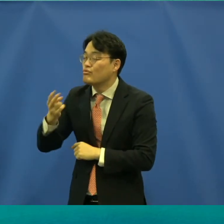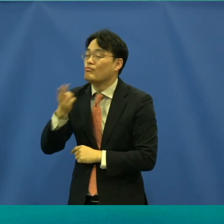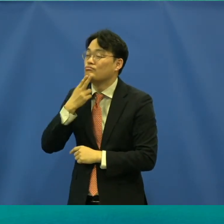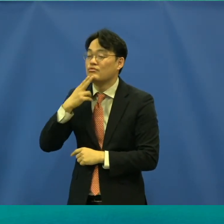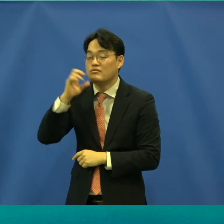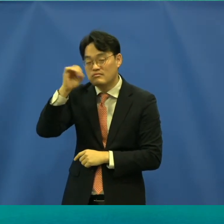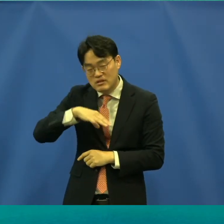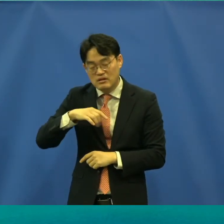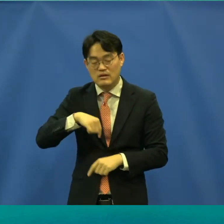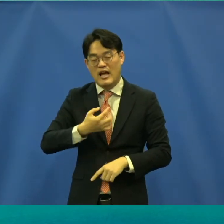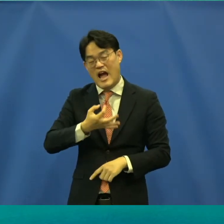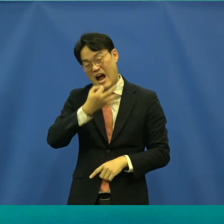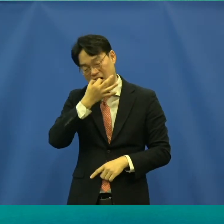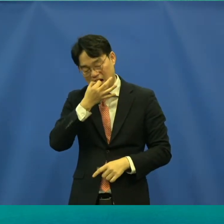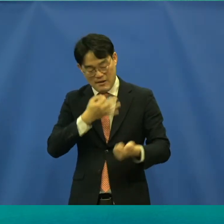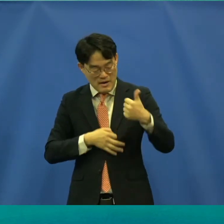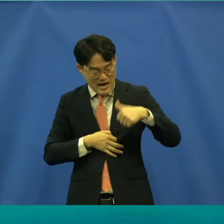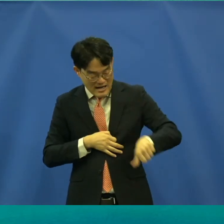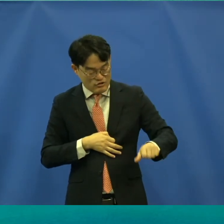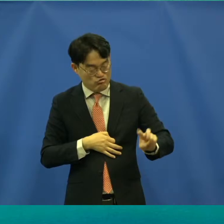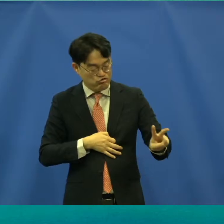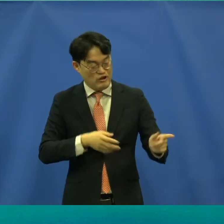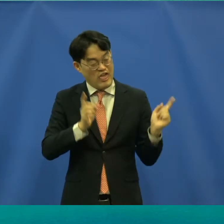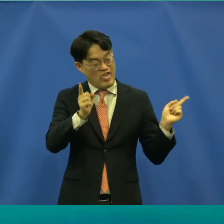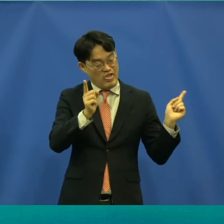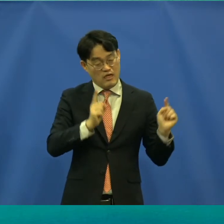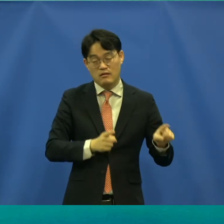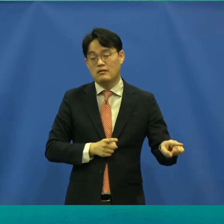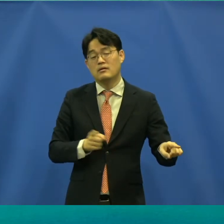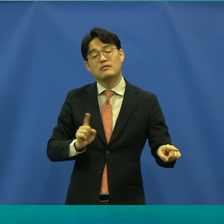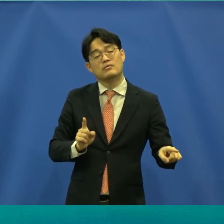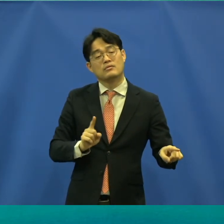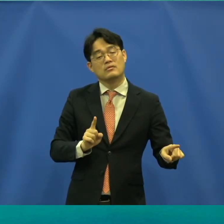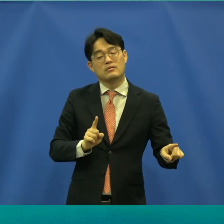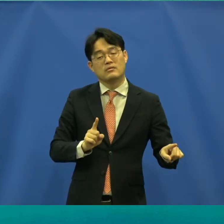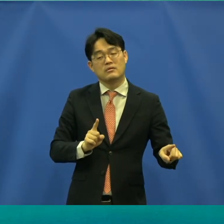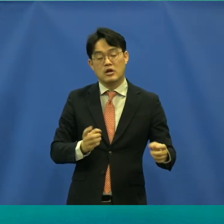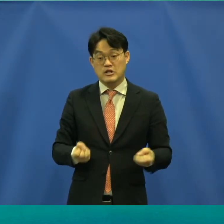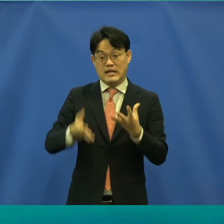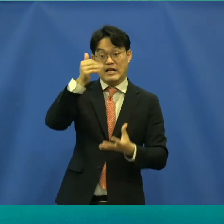선지자가 될 수 있는 것은 하나님의 말씀이 임해야, 말씀을 받아야.